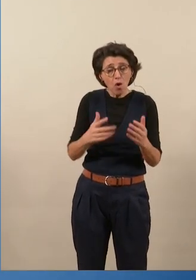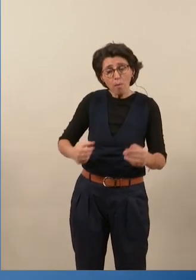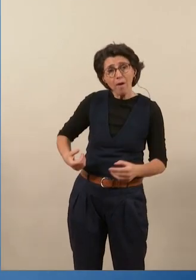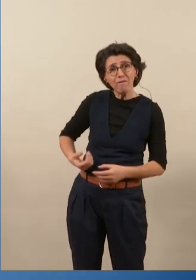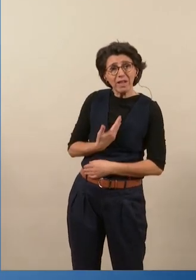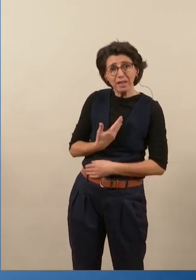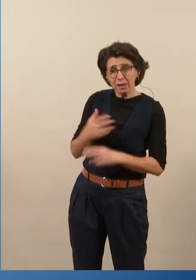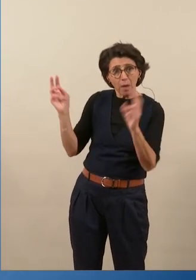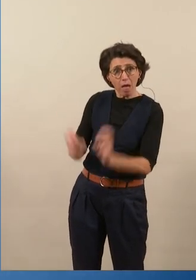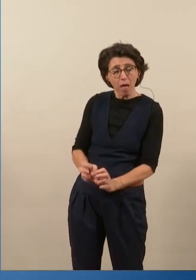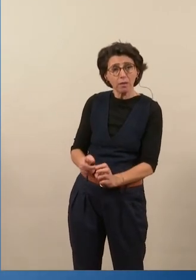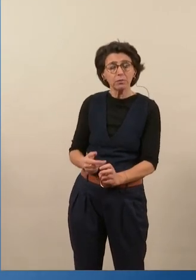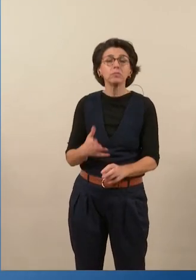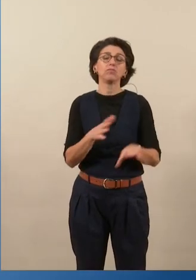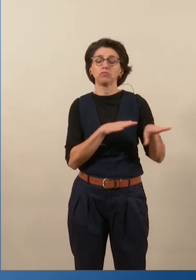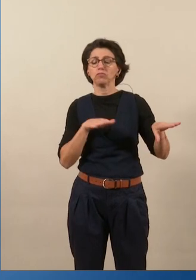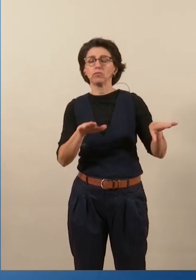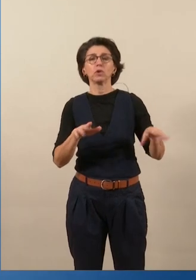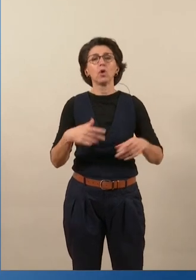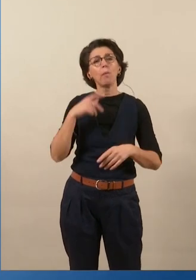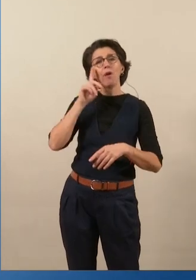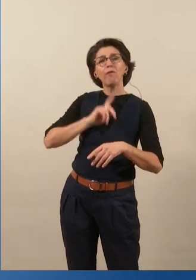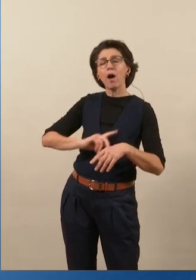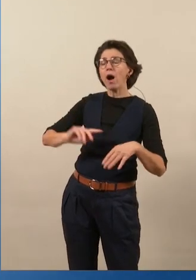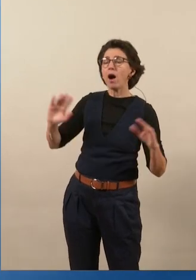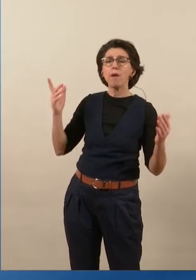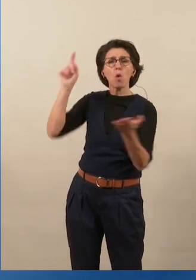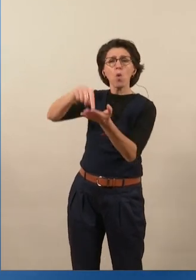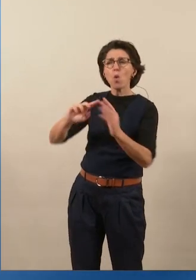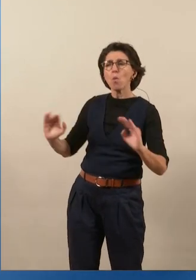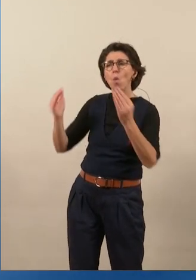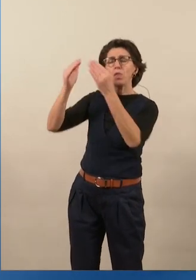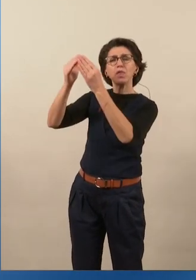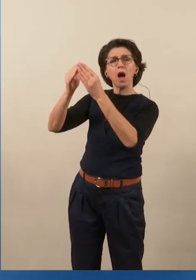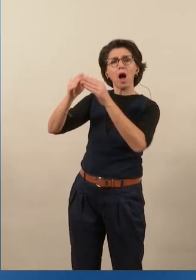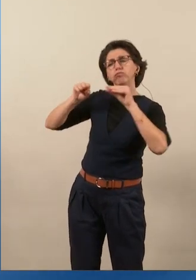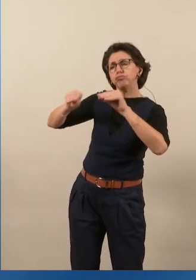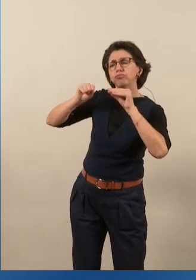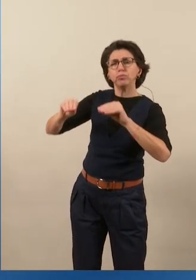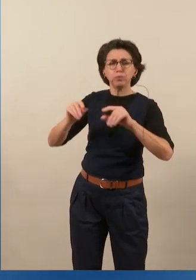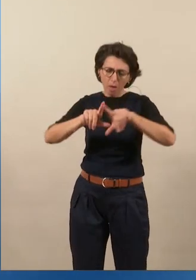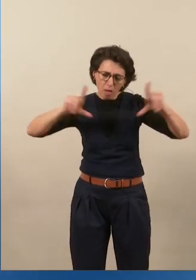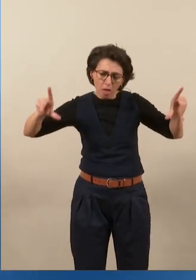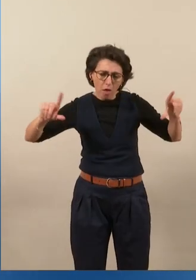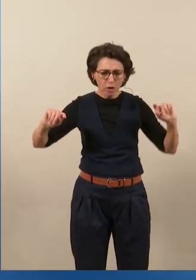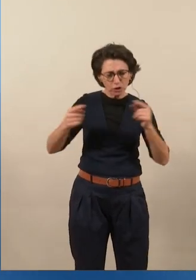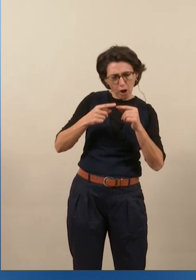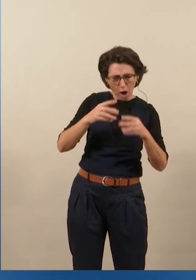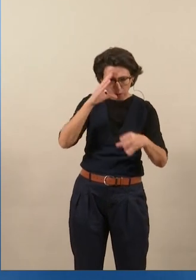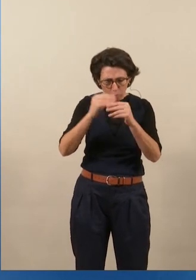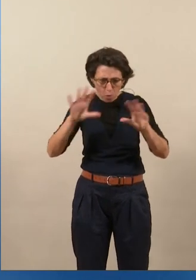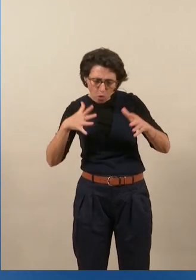laayu sur l'accompagnement des femmes dans l'apprentissage de la montagne avec des courtes cartographies des conseils sur la gestion de ses efforts